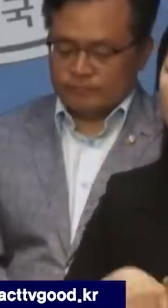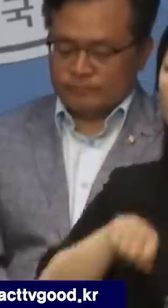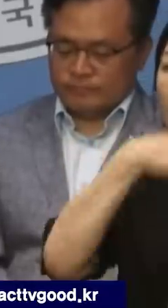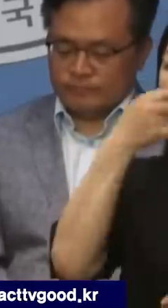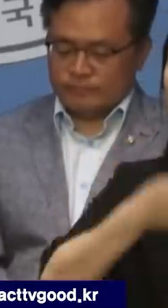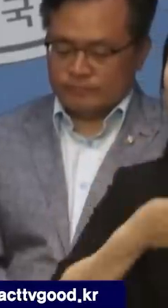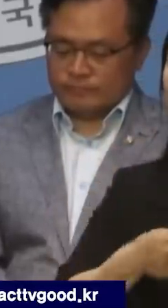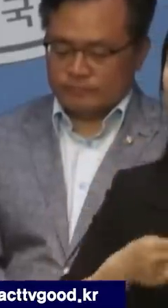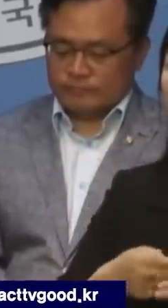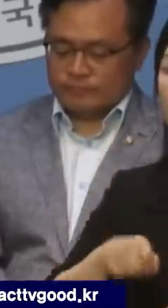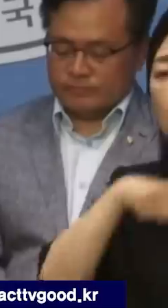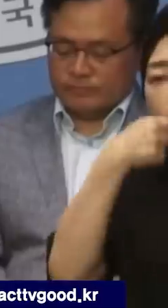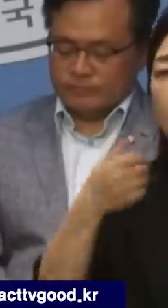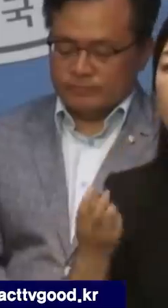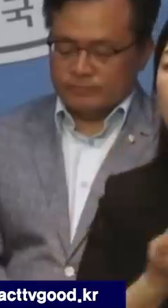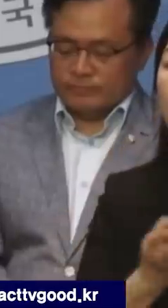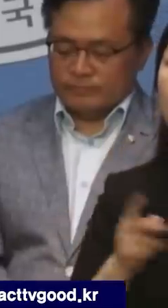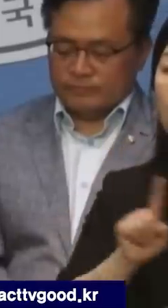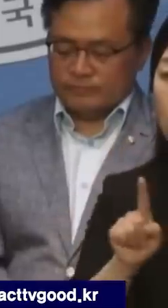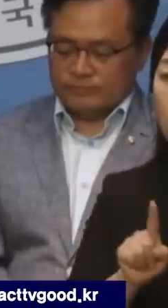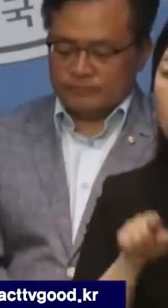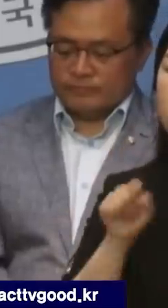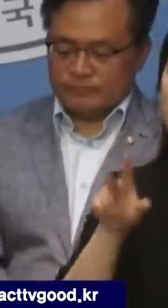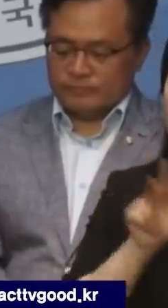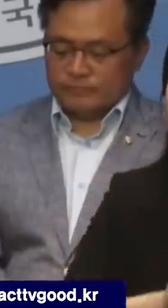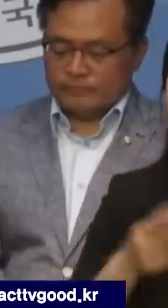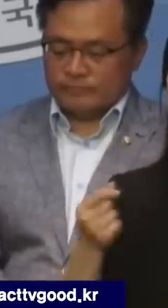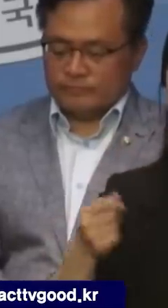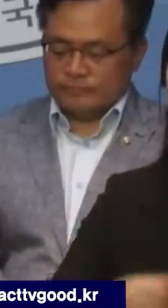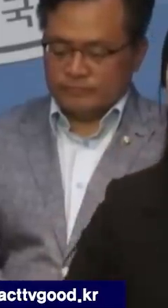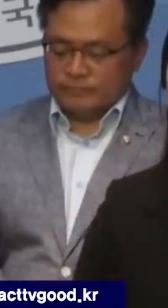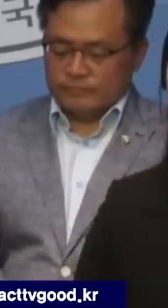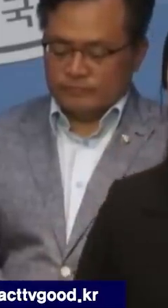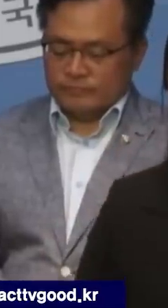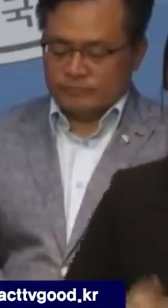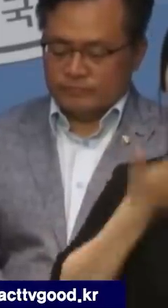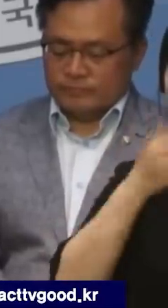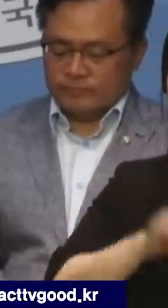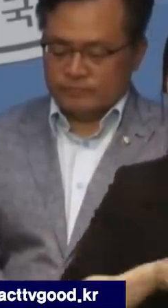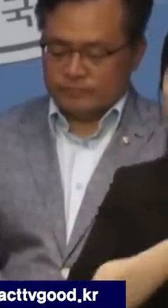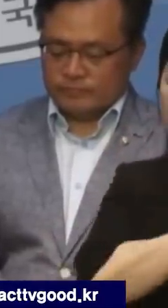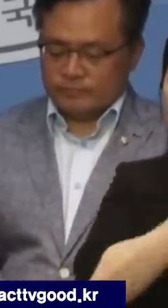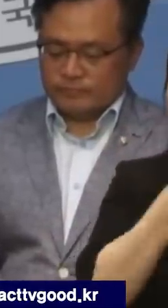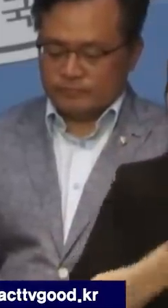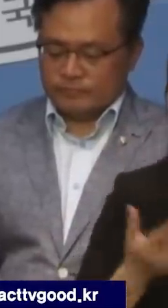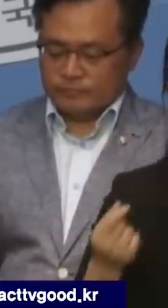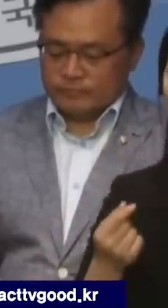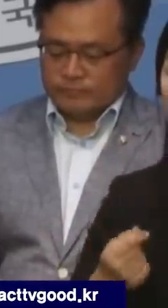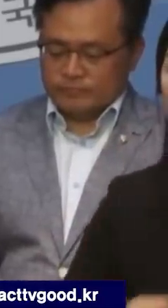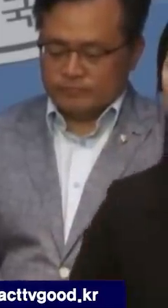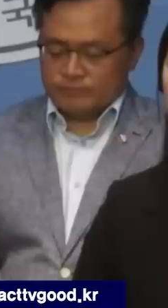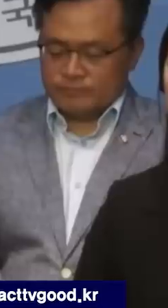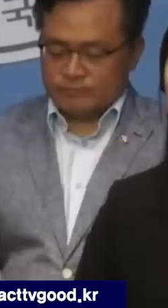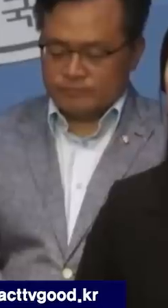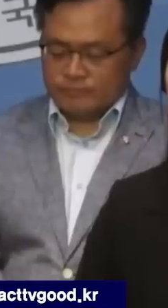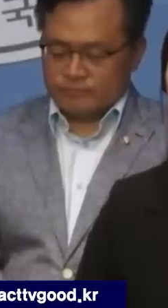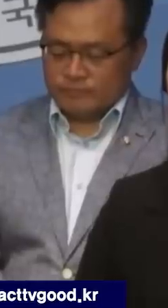합니까? 이게 문제 아닙니까? 이보다 더 중요한 일이 또 뭐가